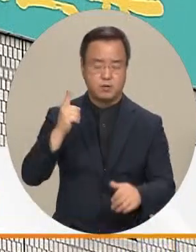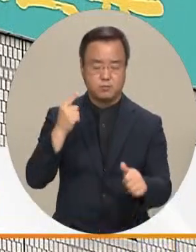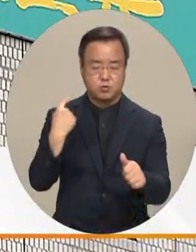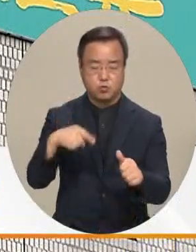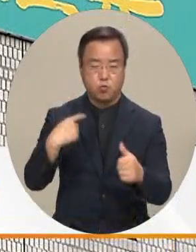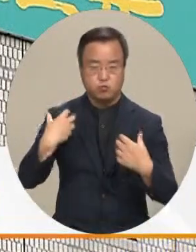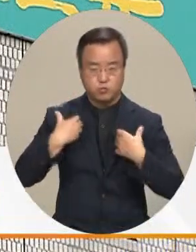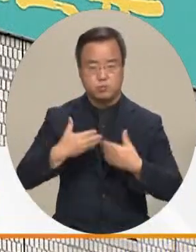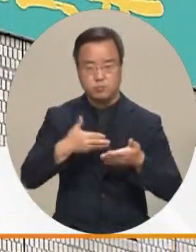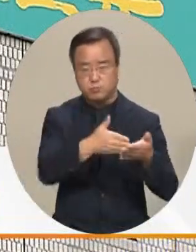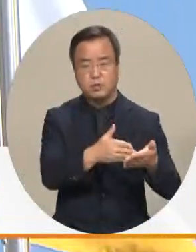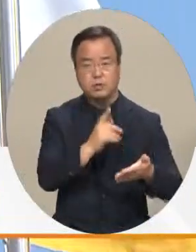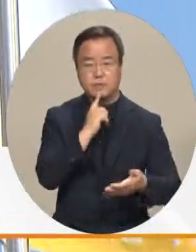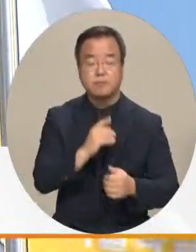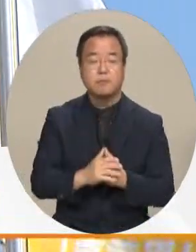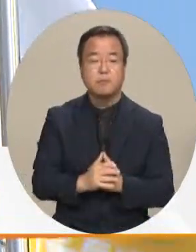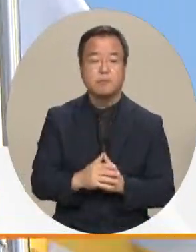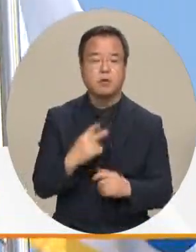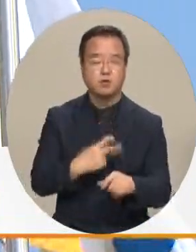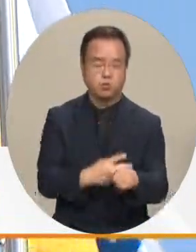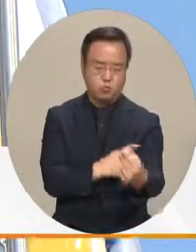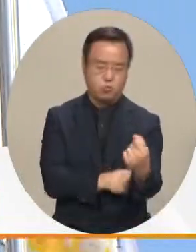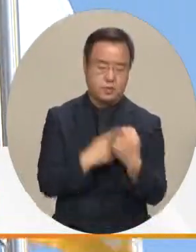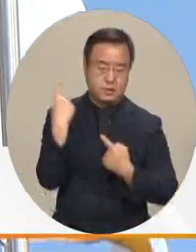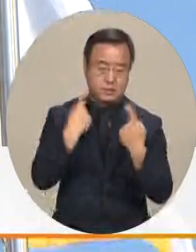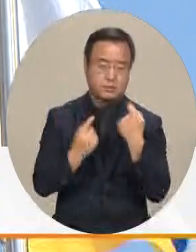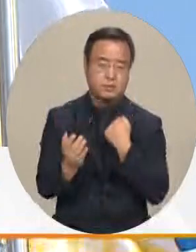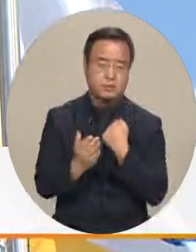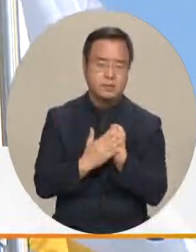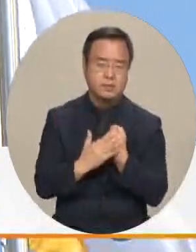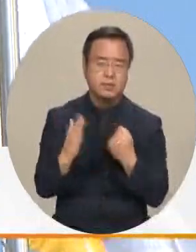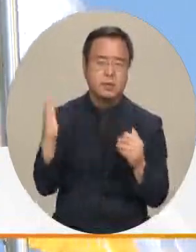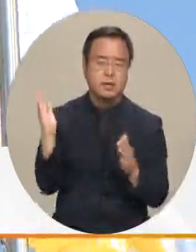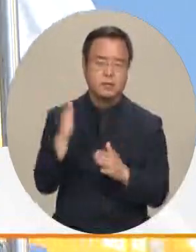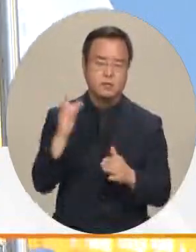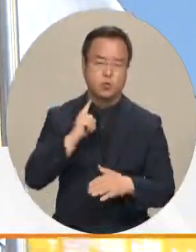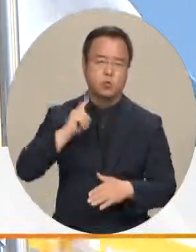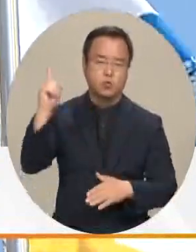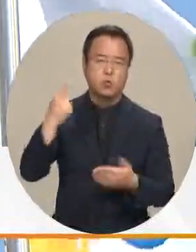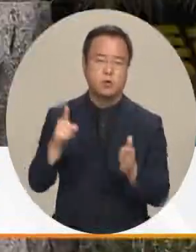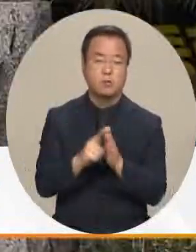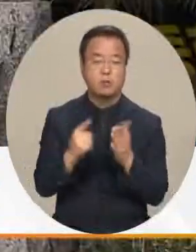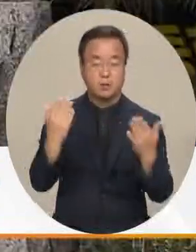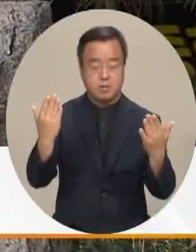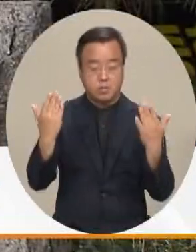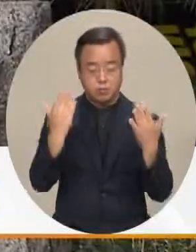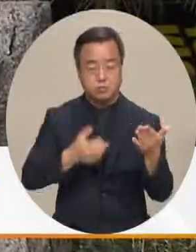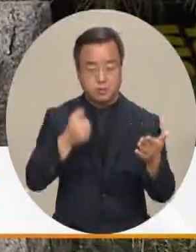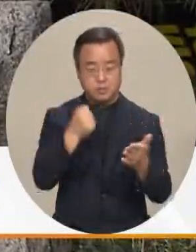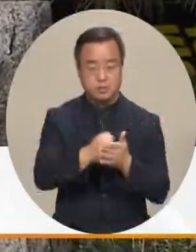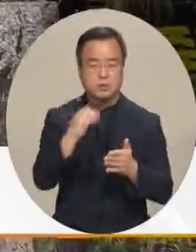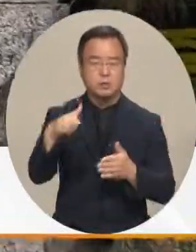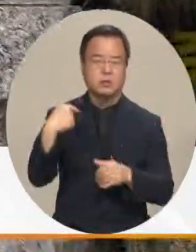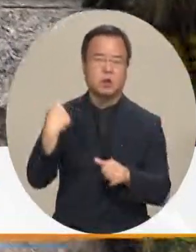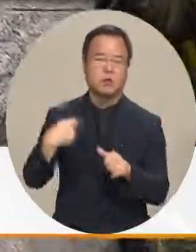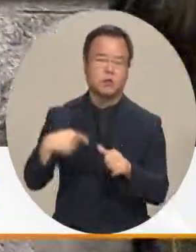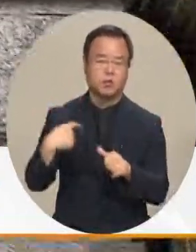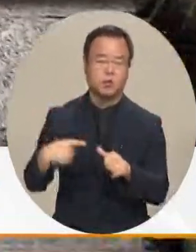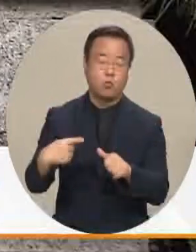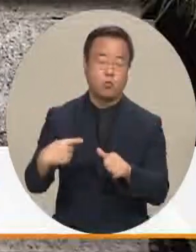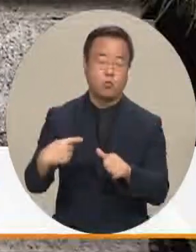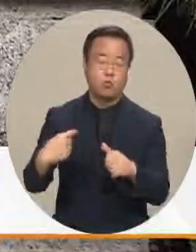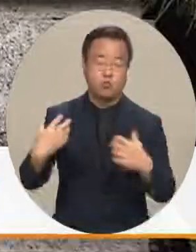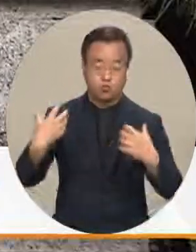요청하기로 했습니다 교권 침해로 학생을 고발하기 위해선 학교가 고발률을 의결한 뒤 교육청 차원의 교보일 열어